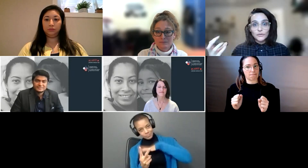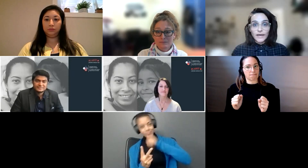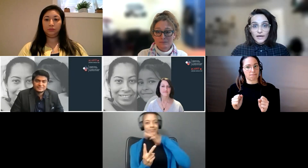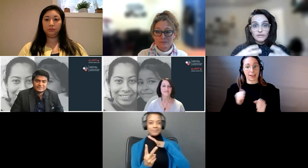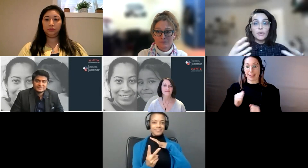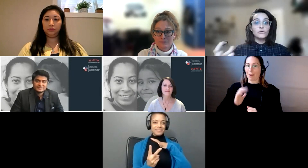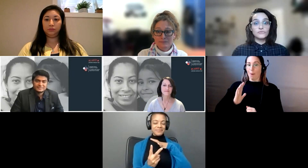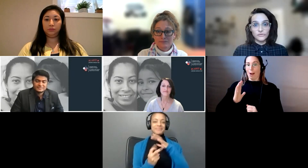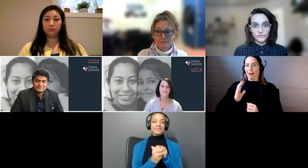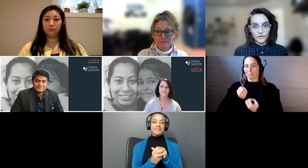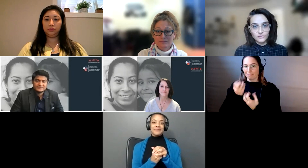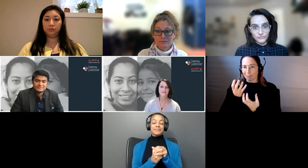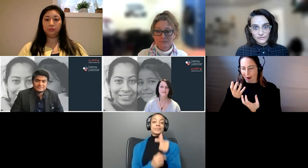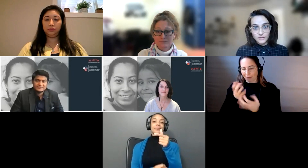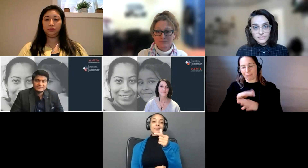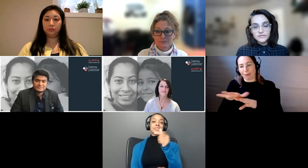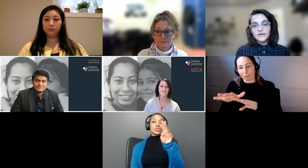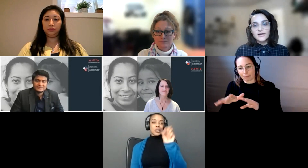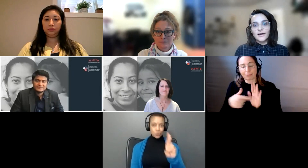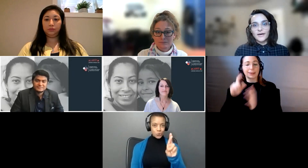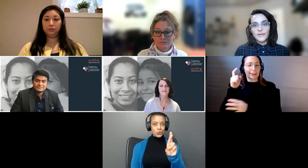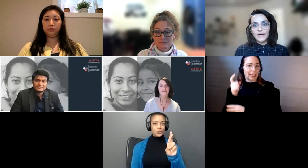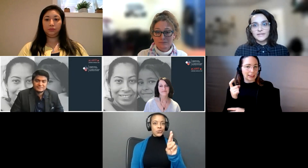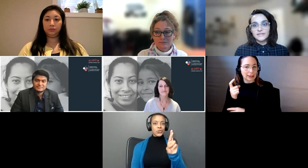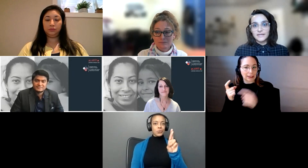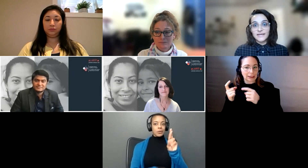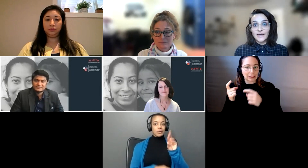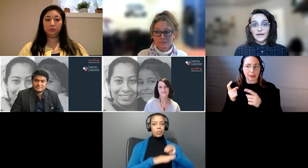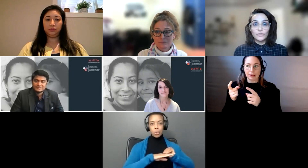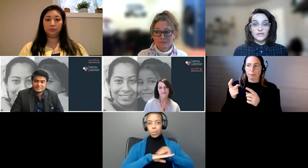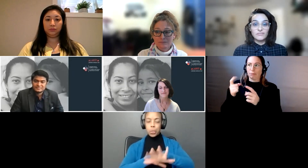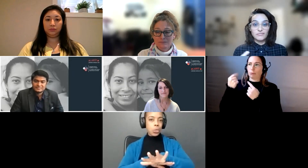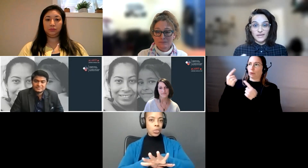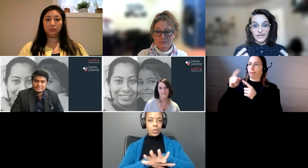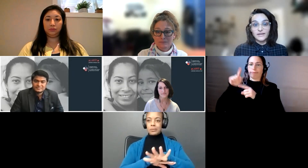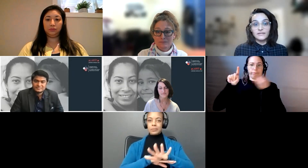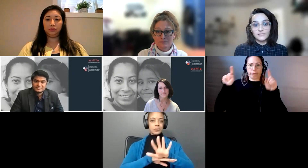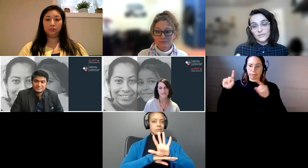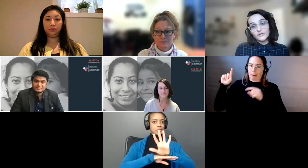Donc, le sexe, c'est une chose que nous avons imposée partout autour de nous.